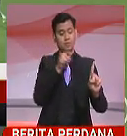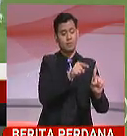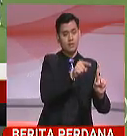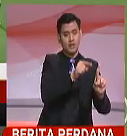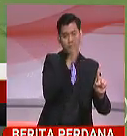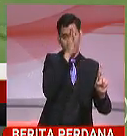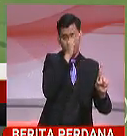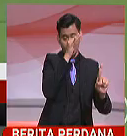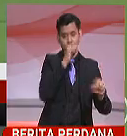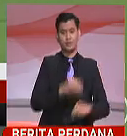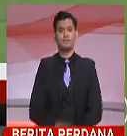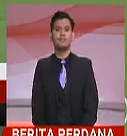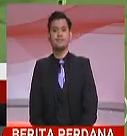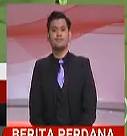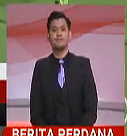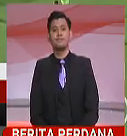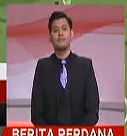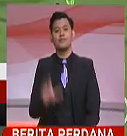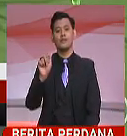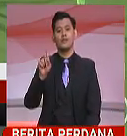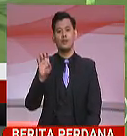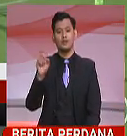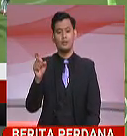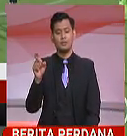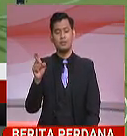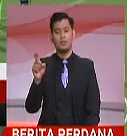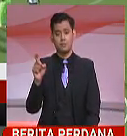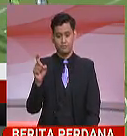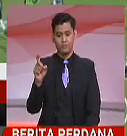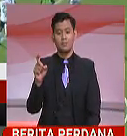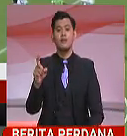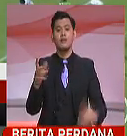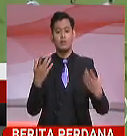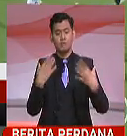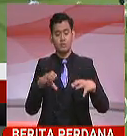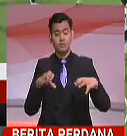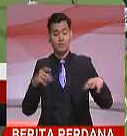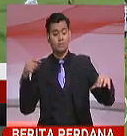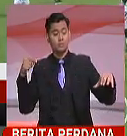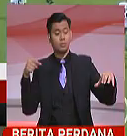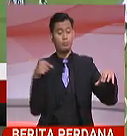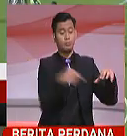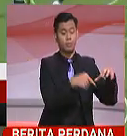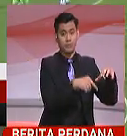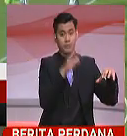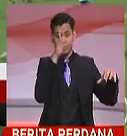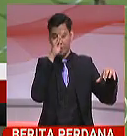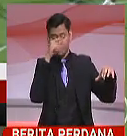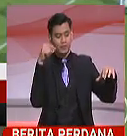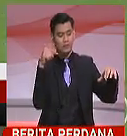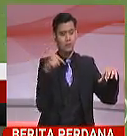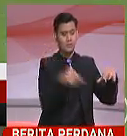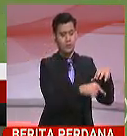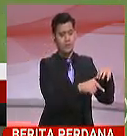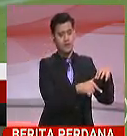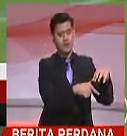United. Alec Goncalves meledak gol pertama musim ini apabila menyempurnakan sepakan penalti seawal minit ketiga untuk gol